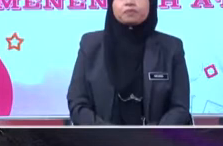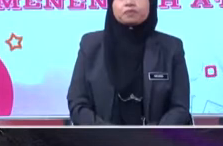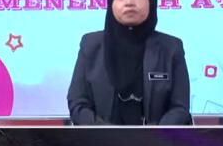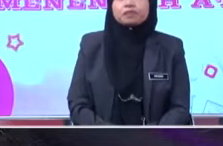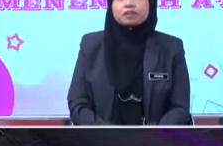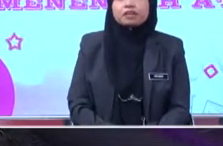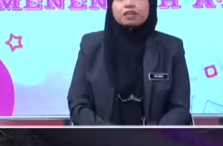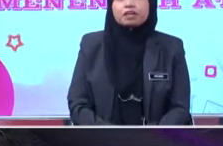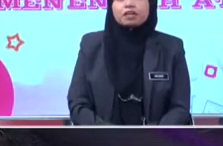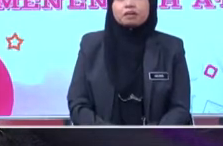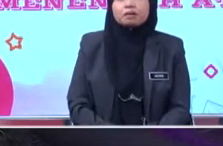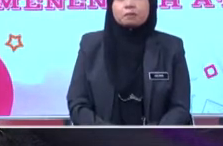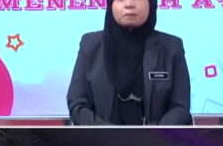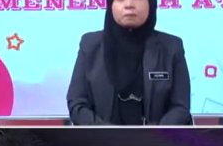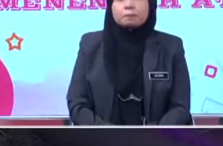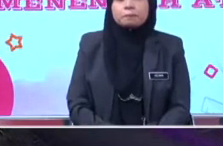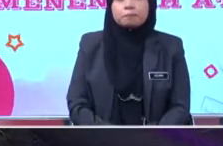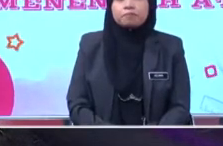OK kemudian